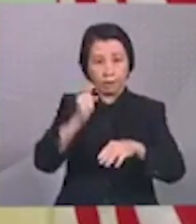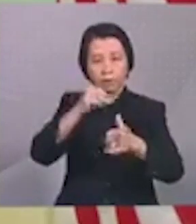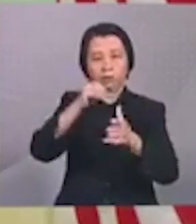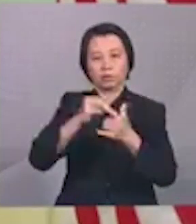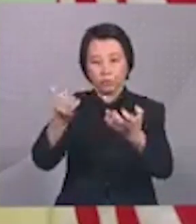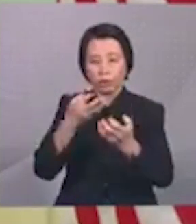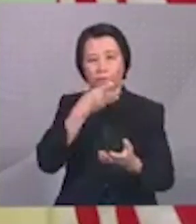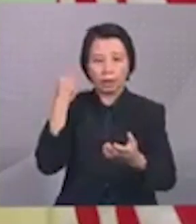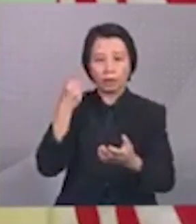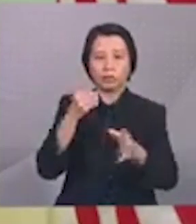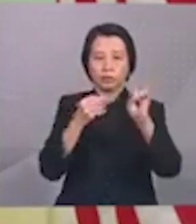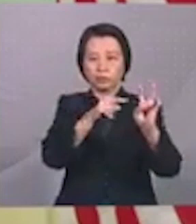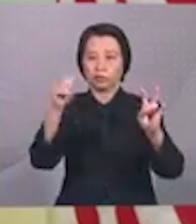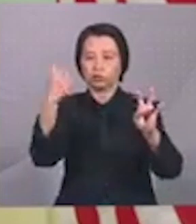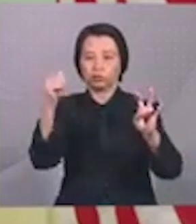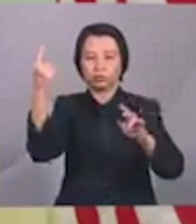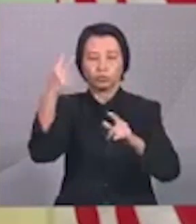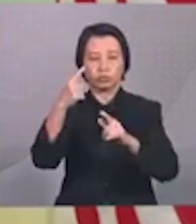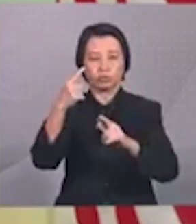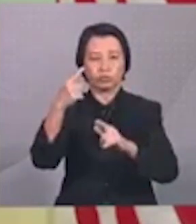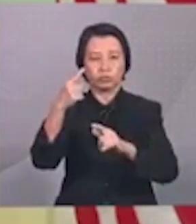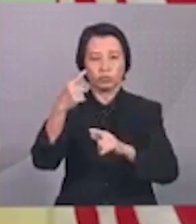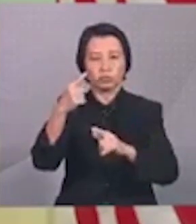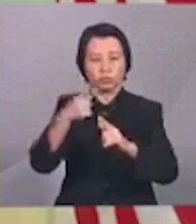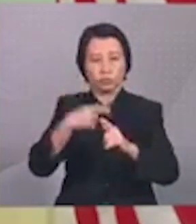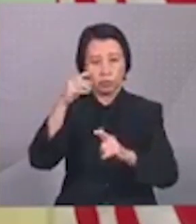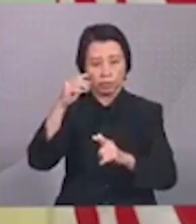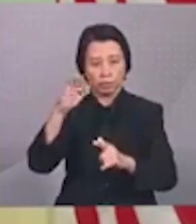hari 7 hingga 10 hari bulan nanti. Jadi mungkin pihak